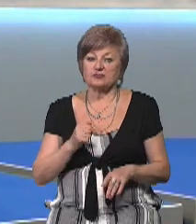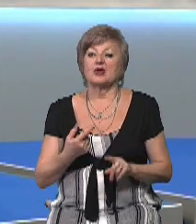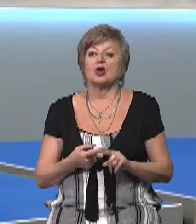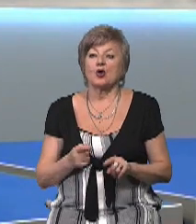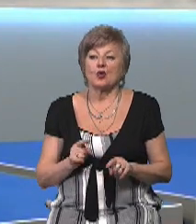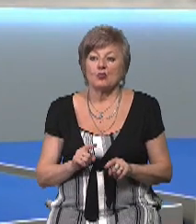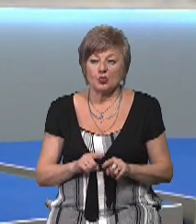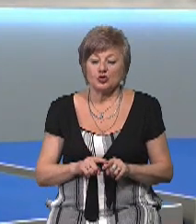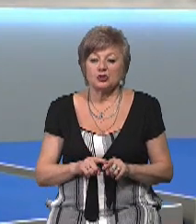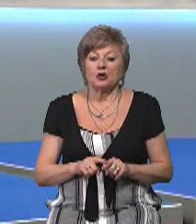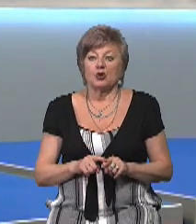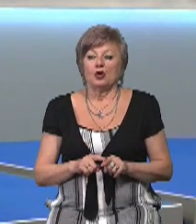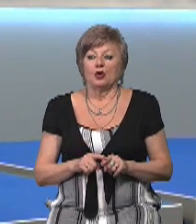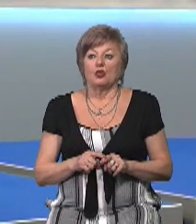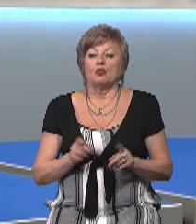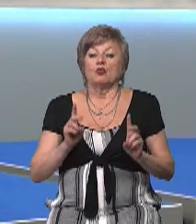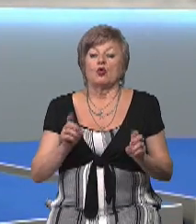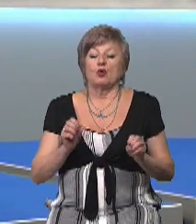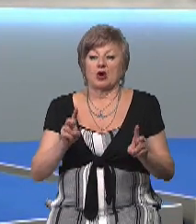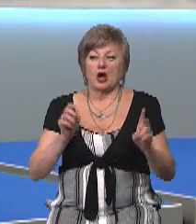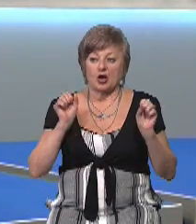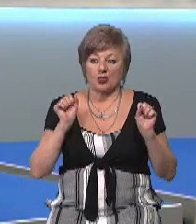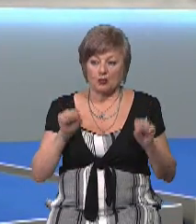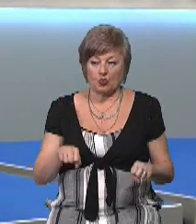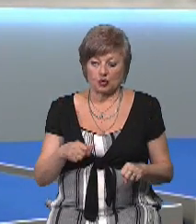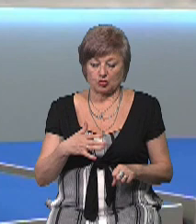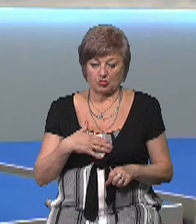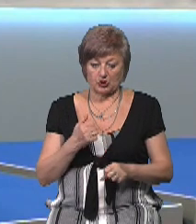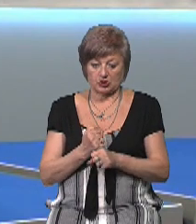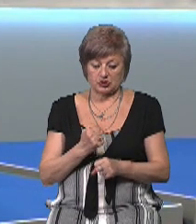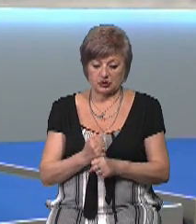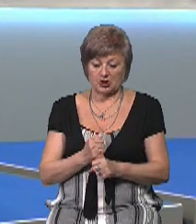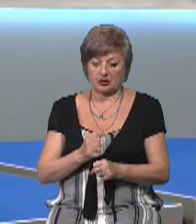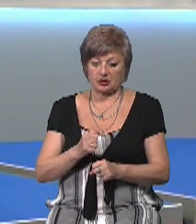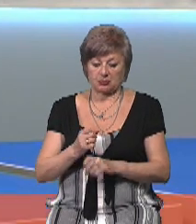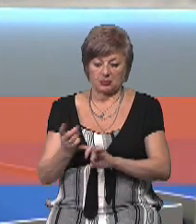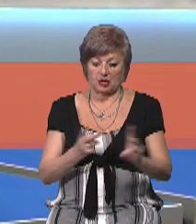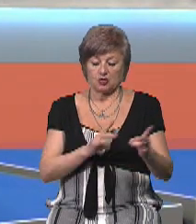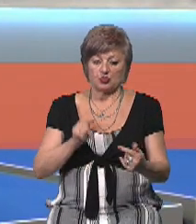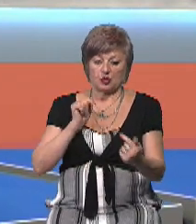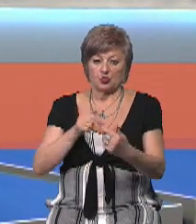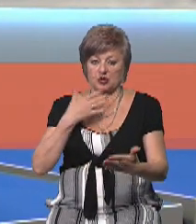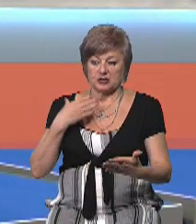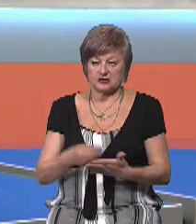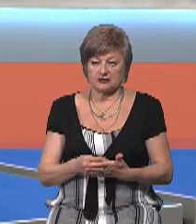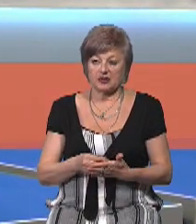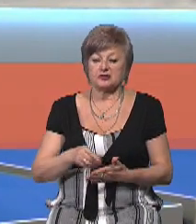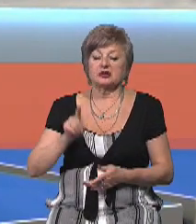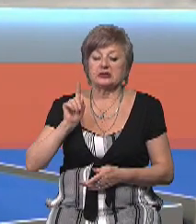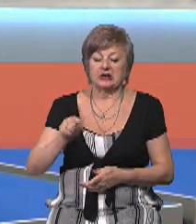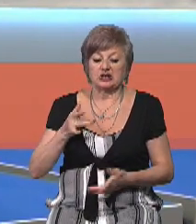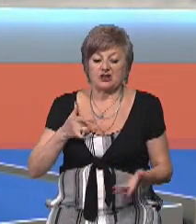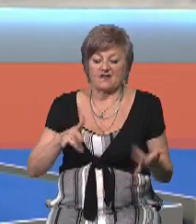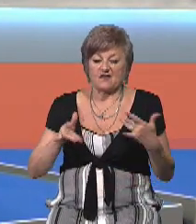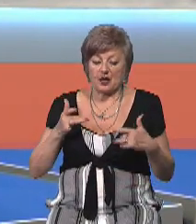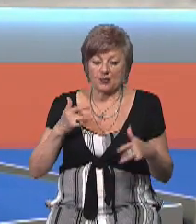от однозначно, що ну, як ми можемо зробити злочин проти своїх, так? І навіть виправдання у цих